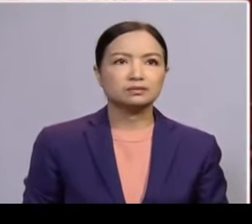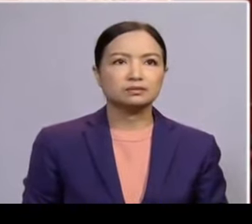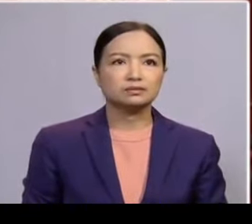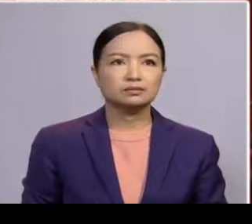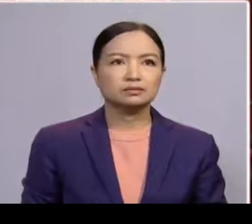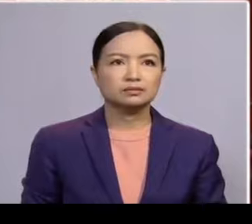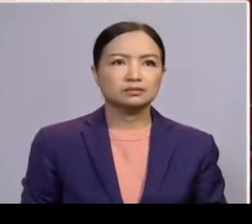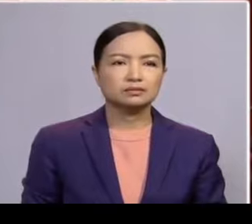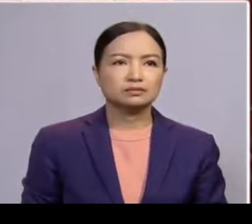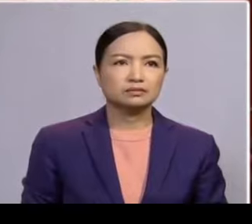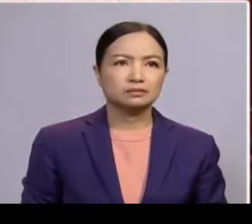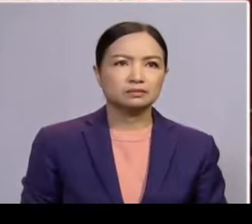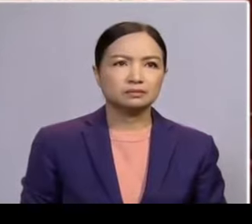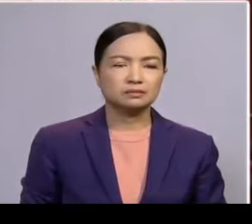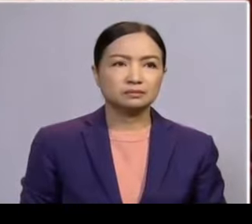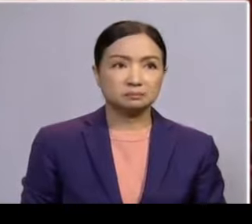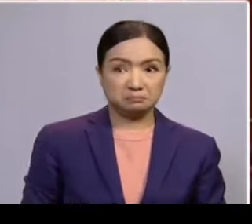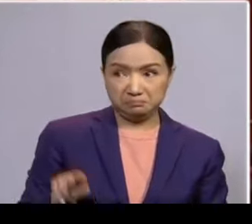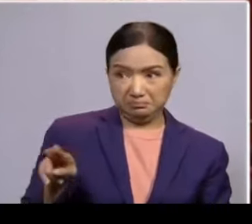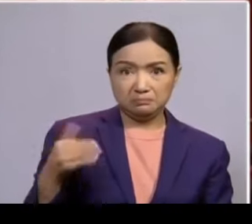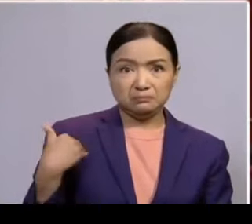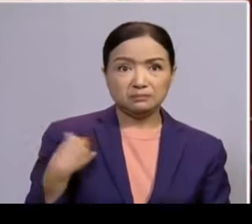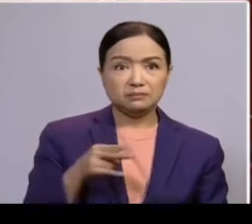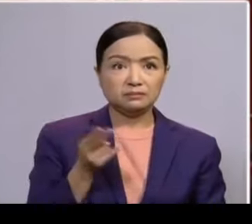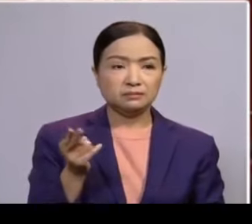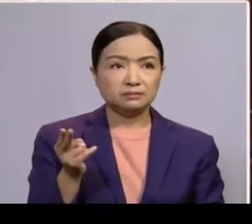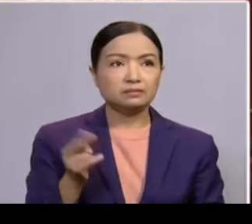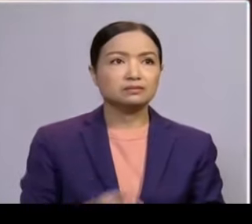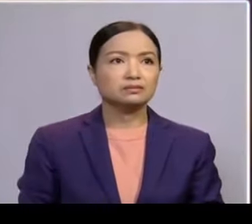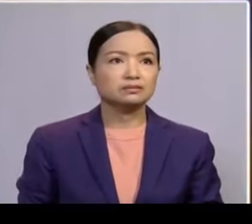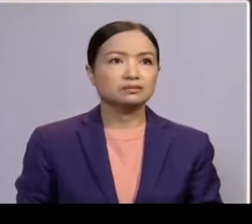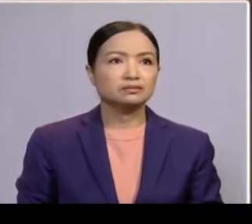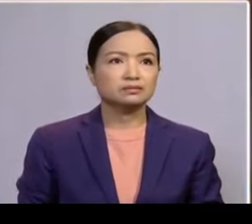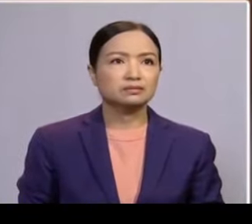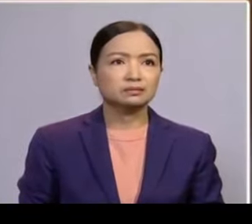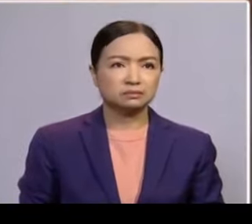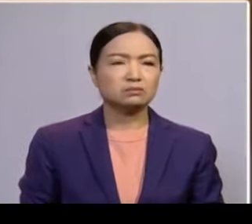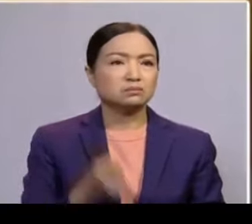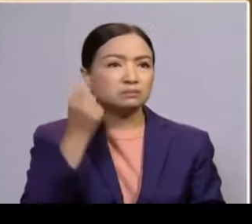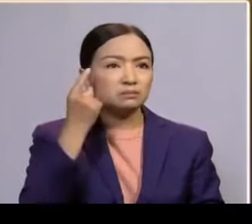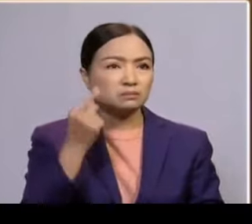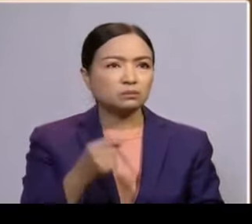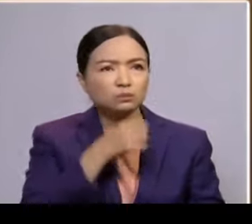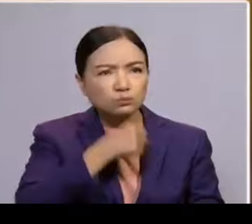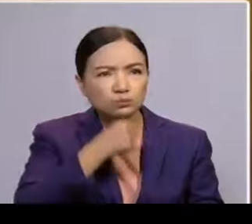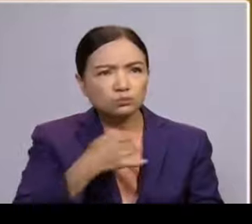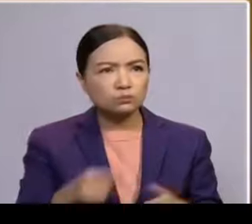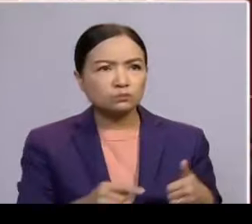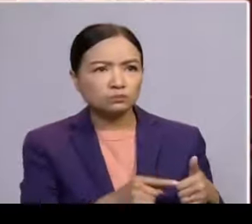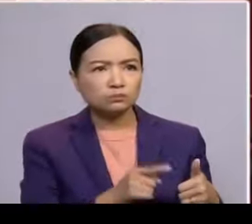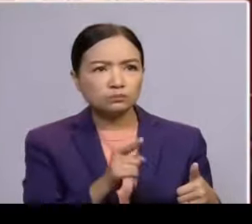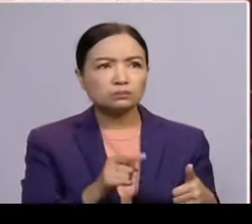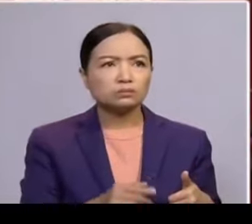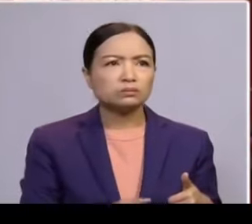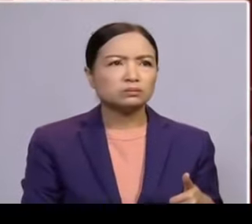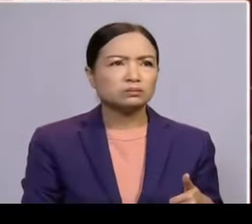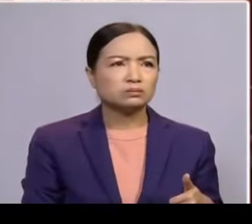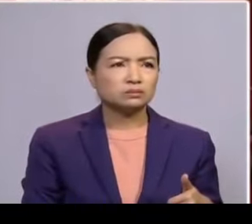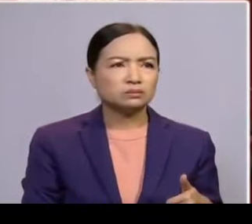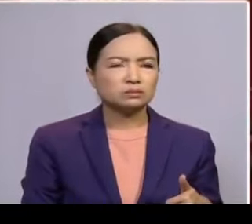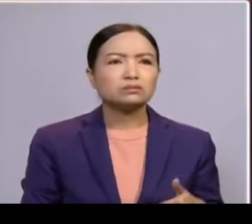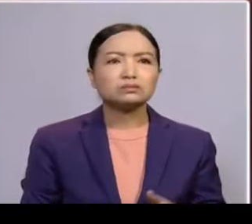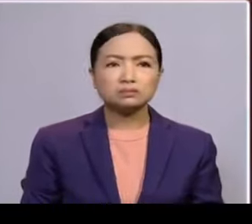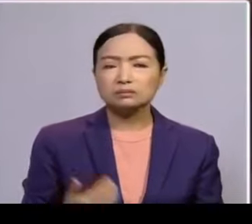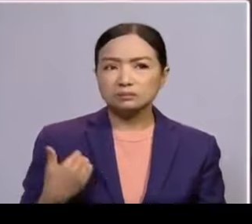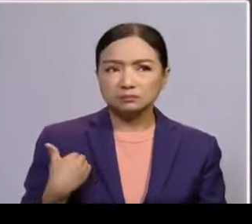อาวุธปืนด้วยนะคะคุณผู้ชมดูนี่คือก็เข้าใจที่รปภนะเพราะว่าเขาอาจจะมีอายุเยอะแล้วอ่ะค่ะเนี่ยเป็นอีกมุมนึง